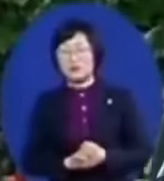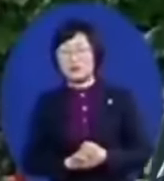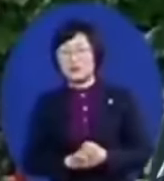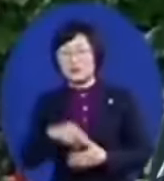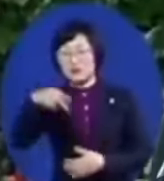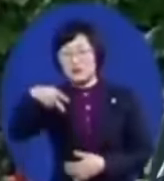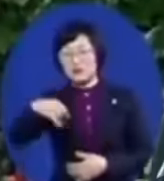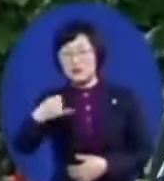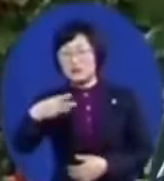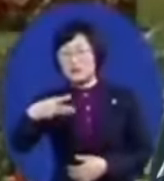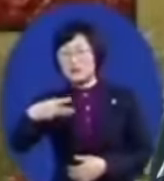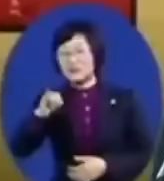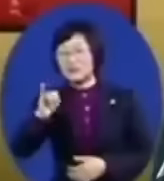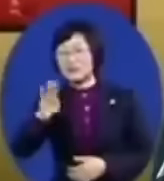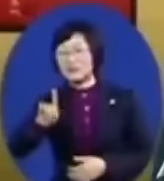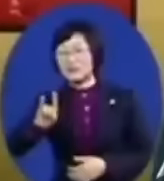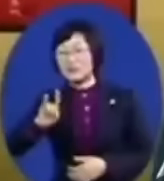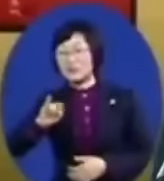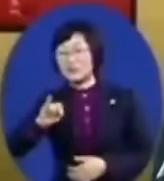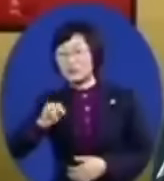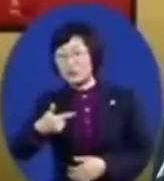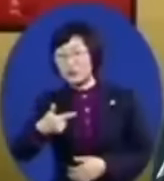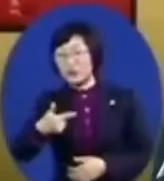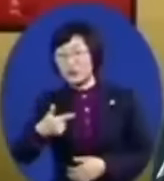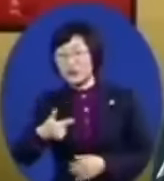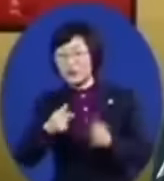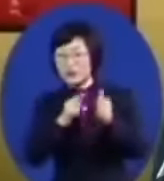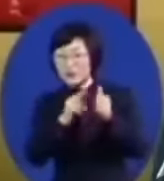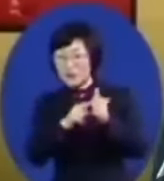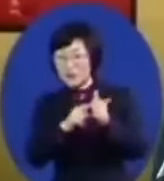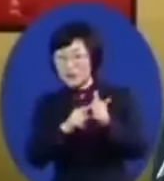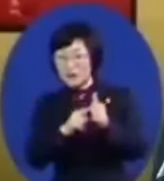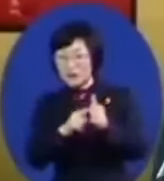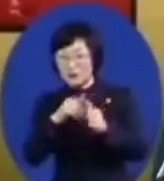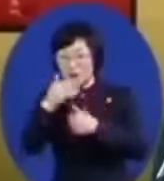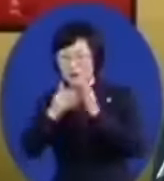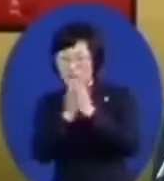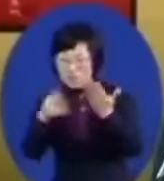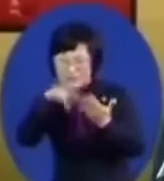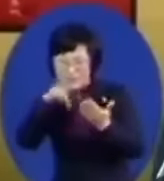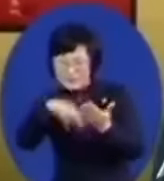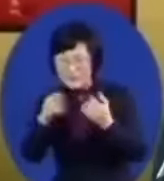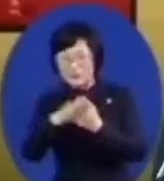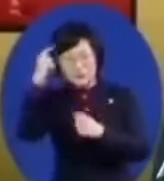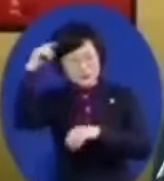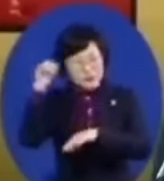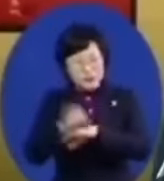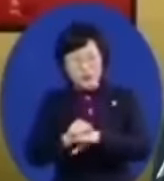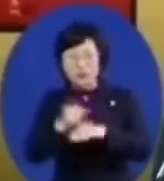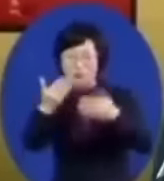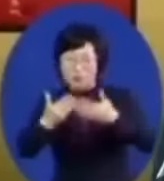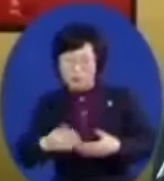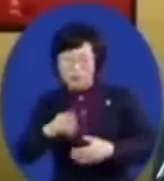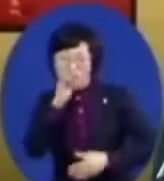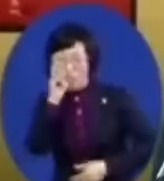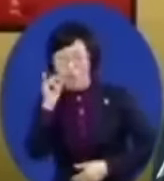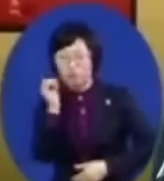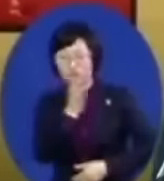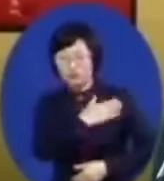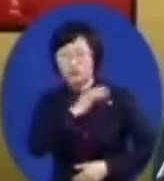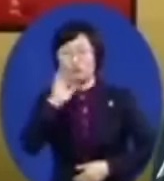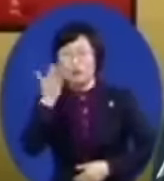스티븐 스코트라는 사람은 성경 읽기로 지혜를 얻어서 거듭 부자가 된 사람인